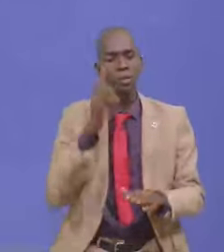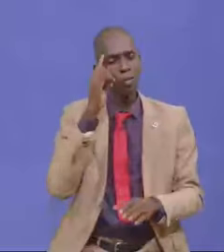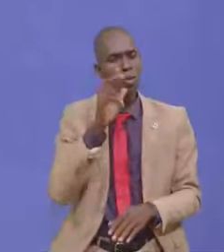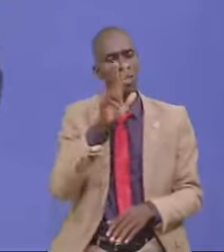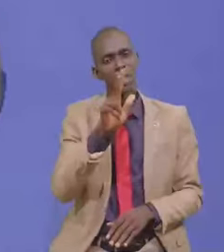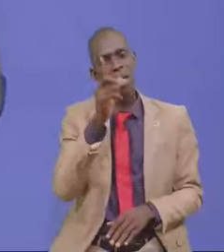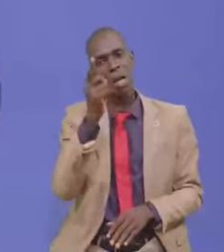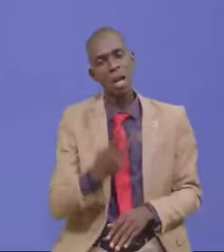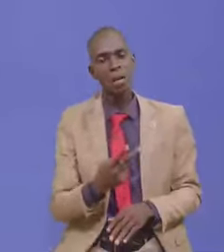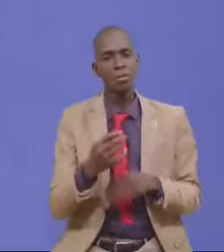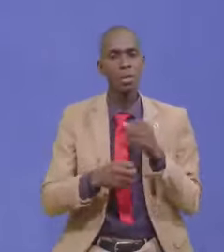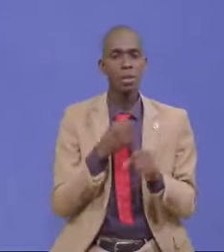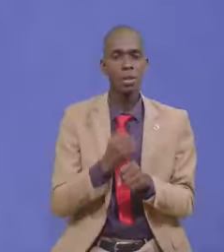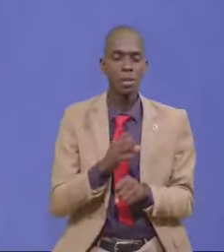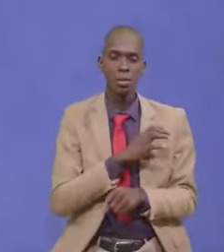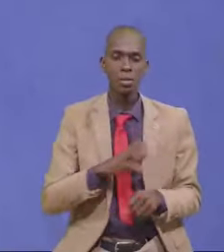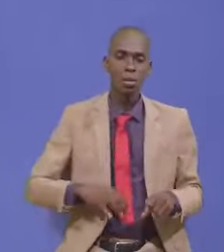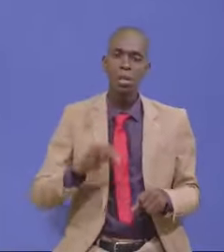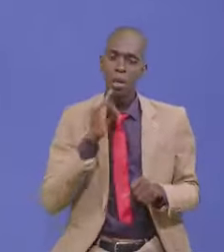Il était sur le point de partir.